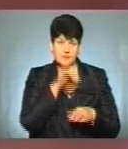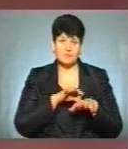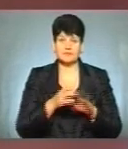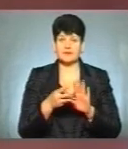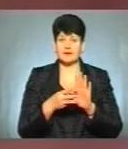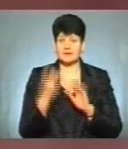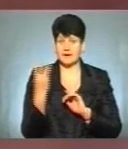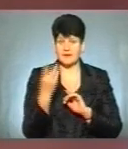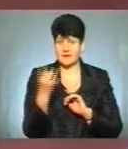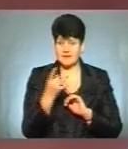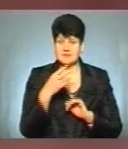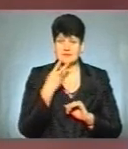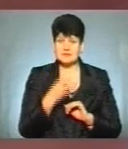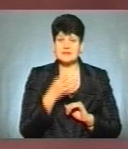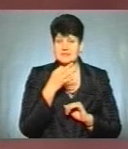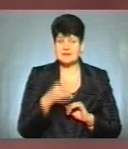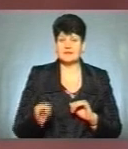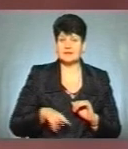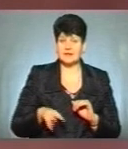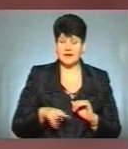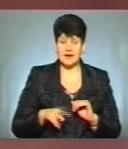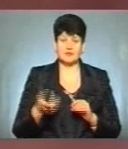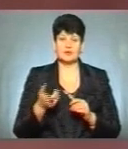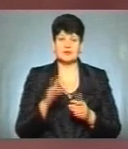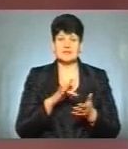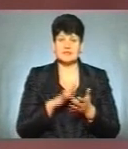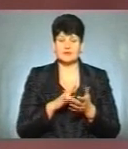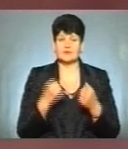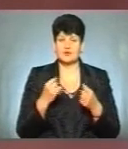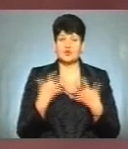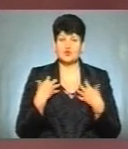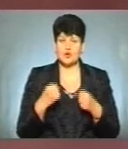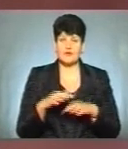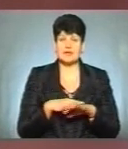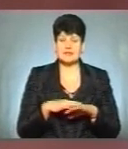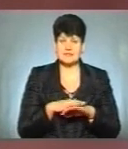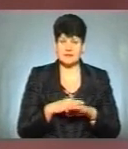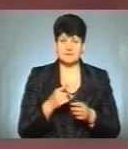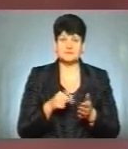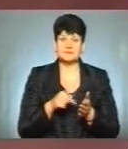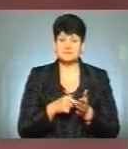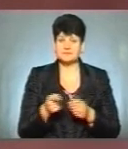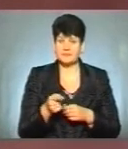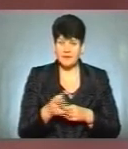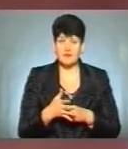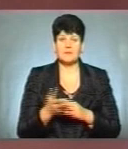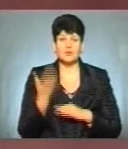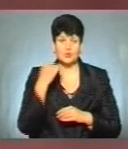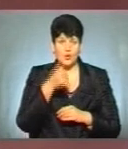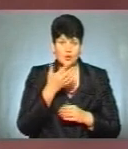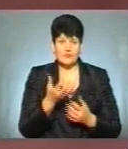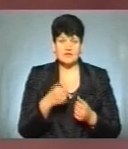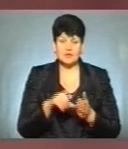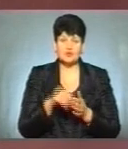проводять втретє, повідомила директорка Тернопільського міського центру фізичного здоров'я населення Галина Федорович. За її словами, торік у забігу